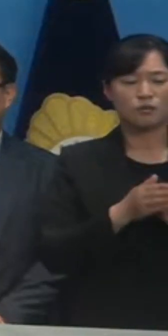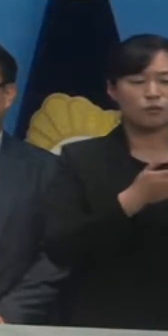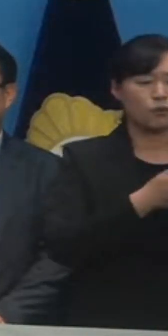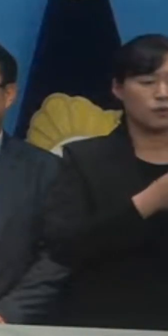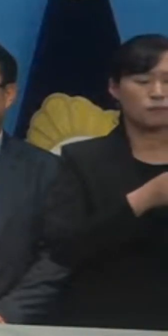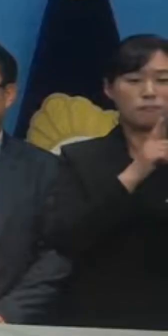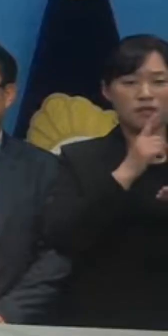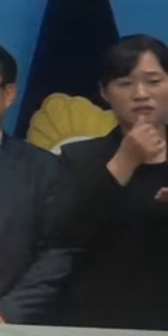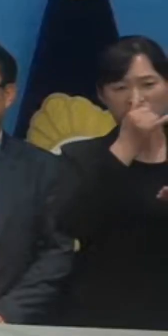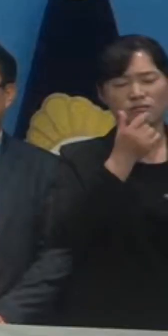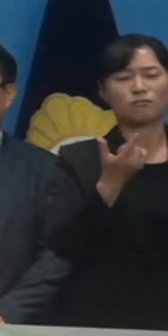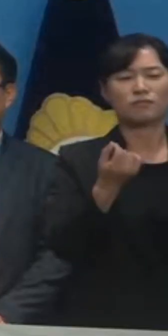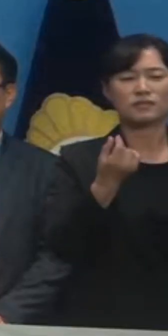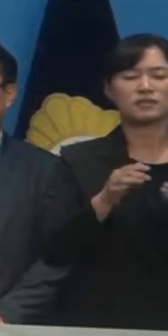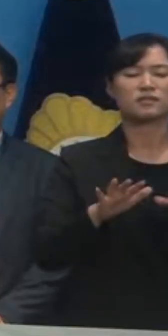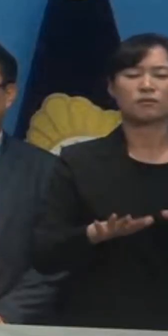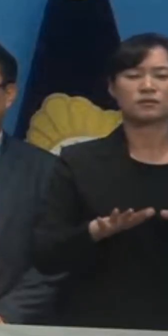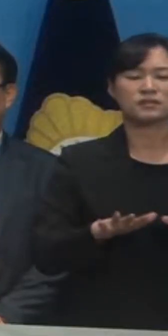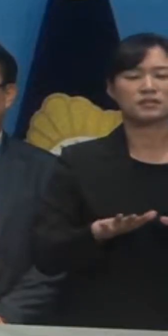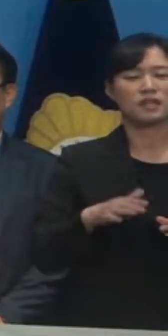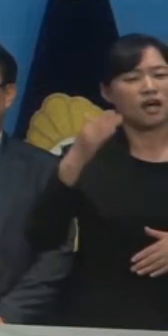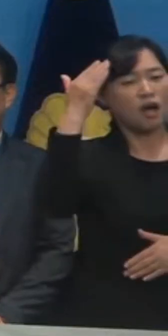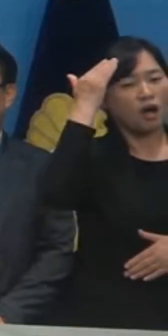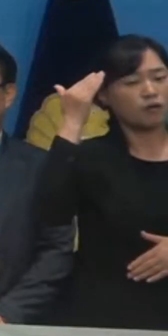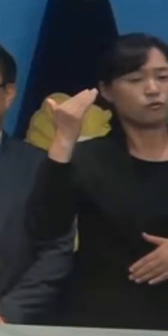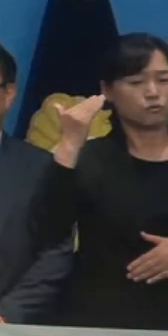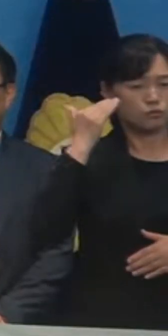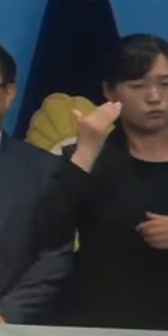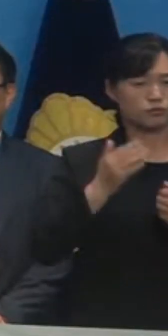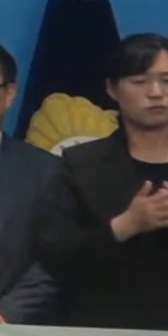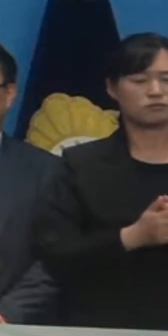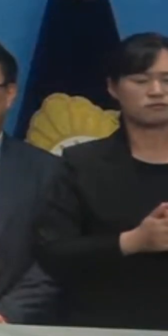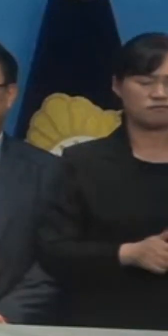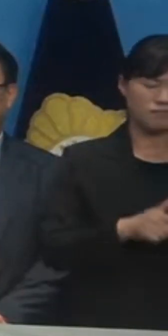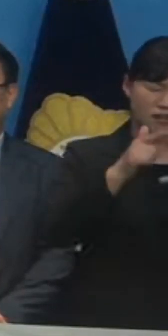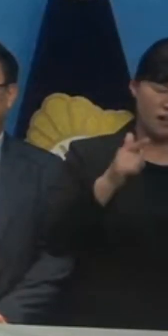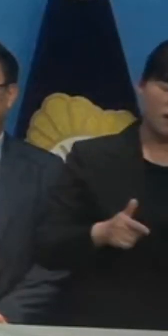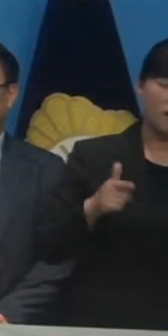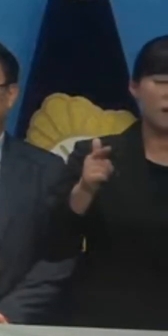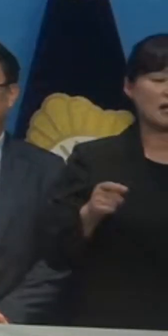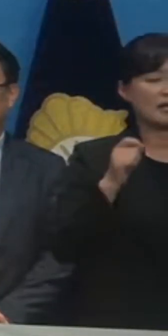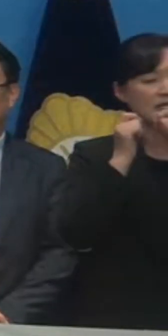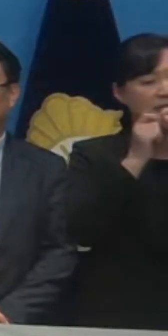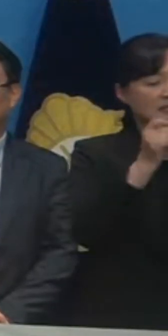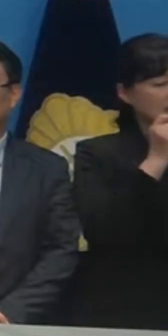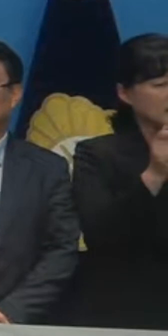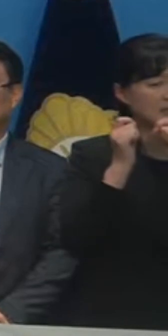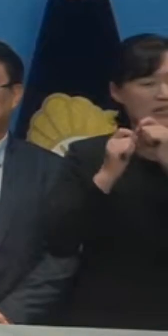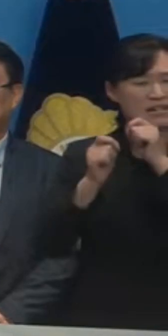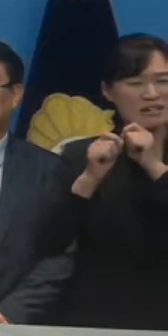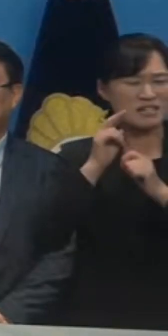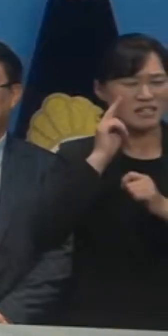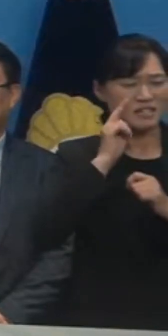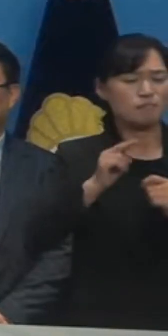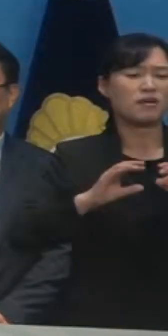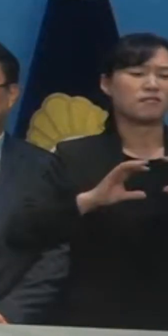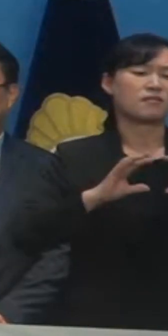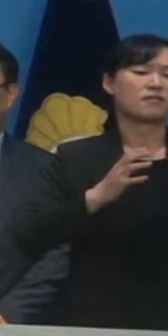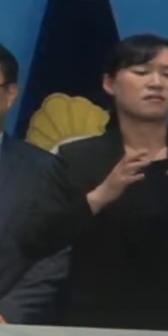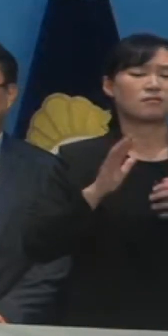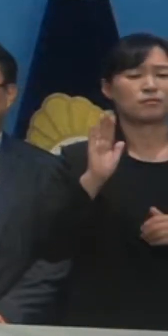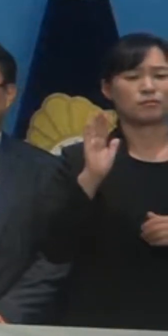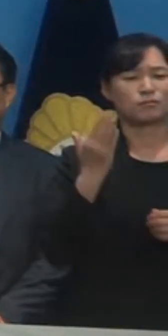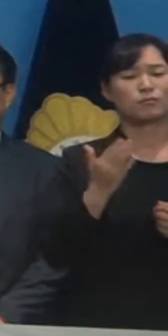바와 같이 현재 대한민국에는 각양각색 명목의 사기가 판치는 나라로